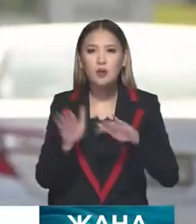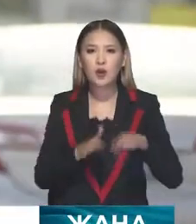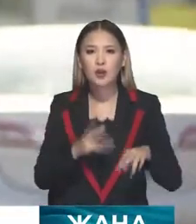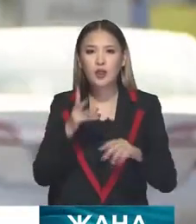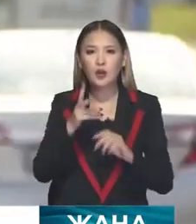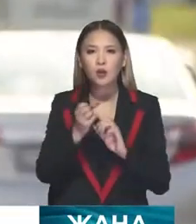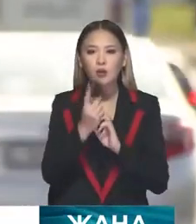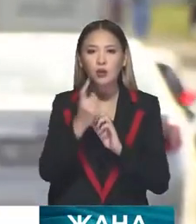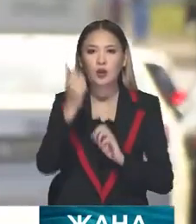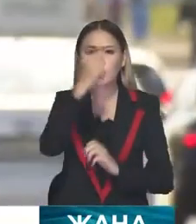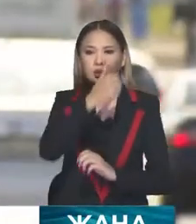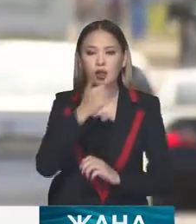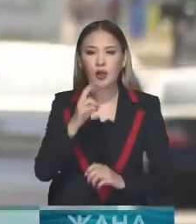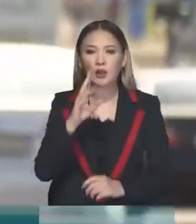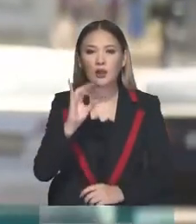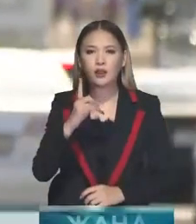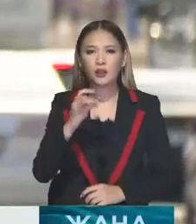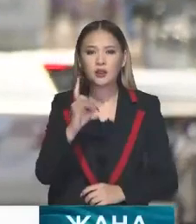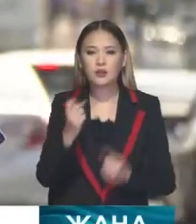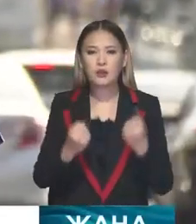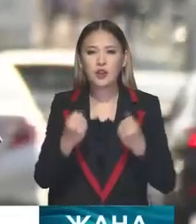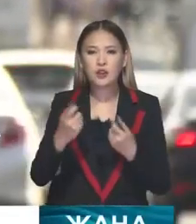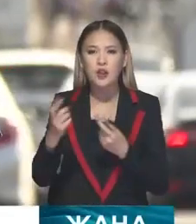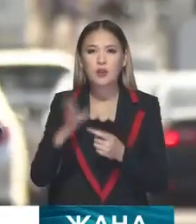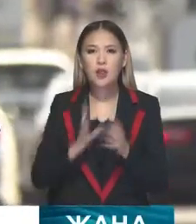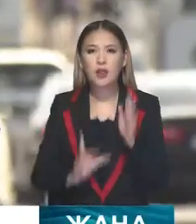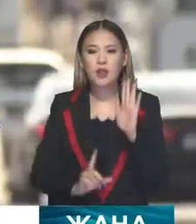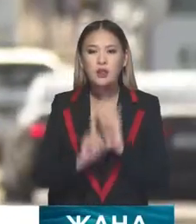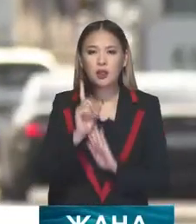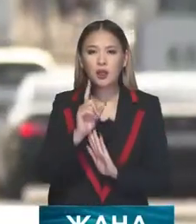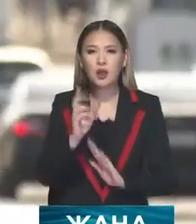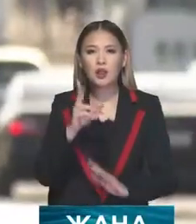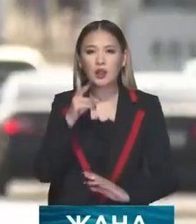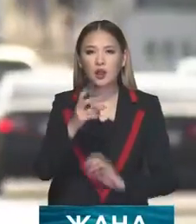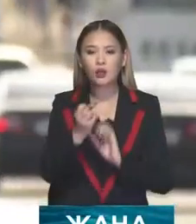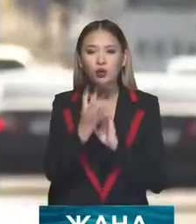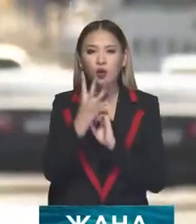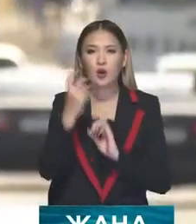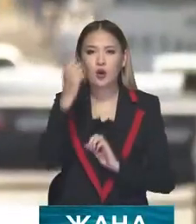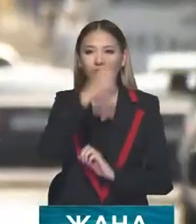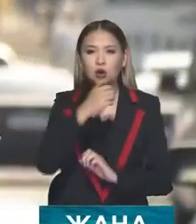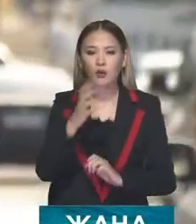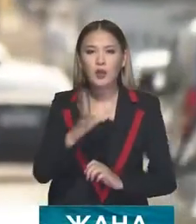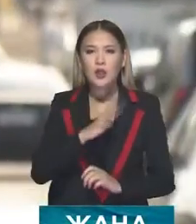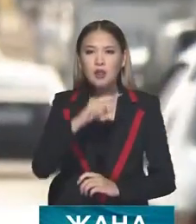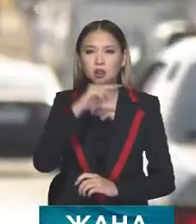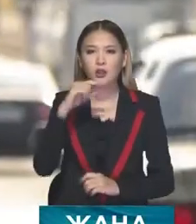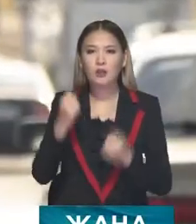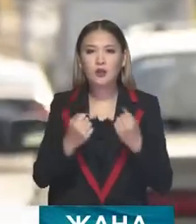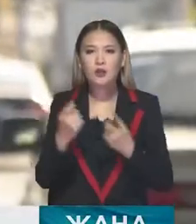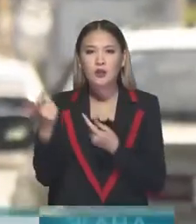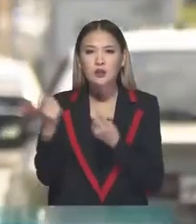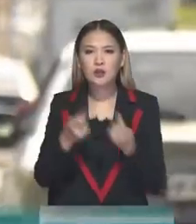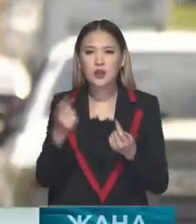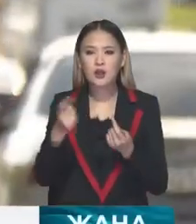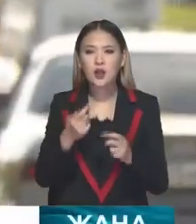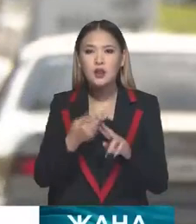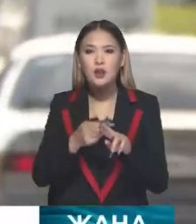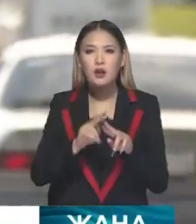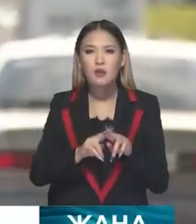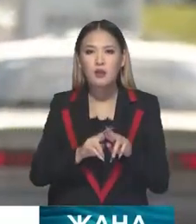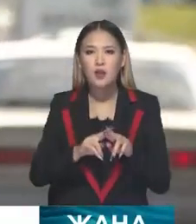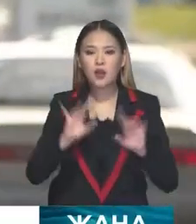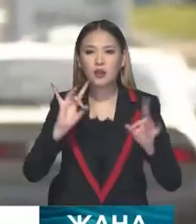жылы 40-40 нөмірлі машиналардан басталды. Сосын 2014-те Ресейден тасылған көліктер дауды көбейтті.